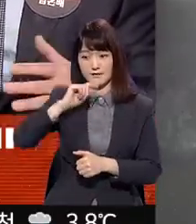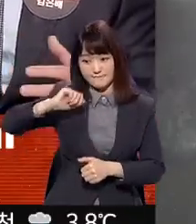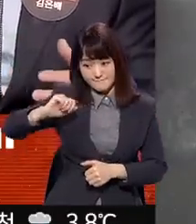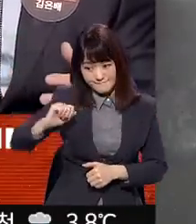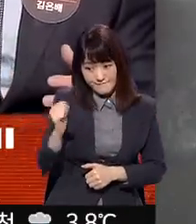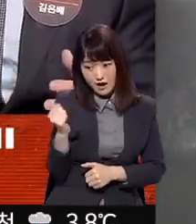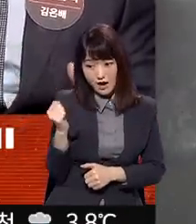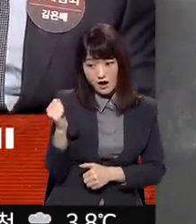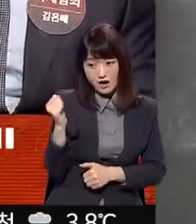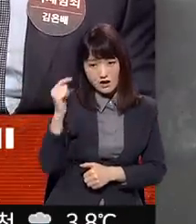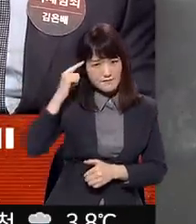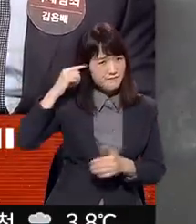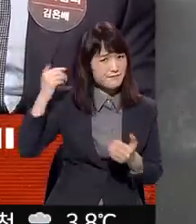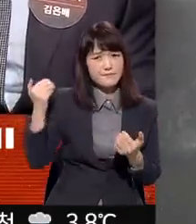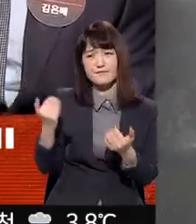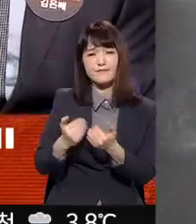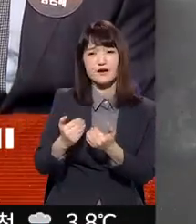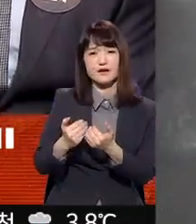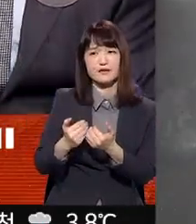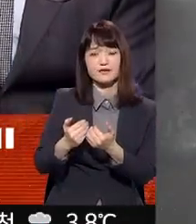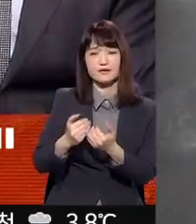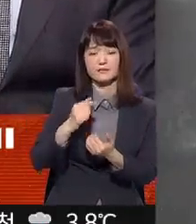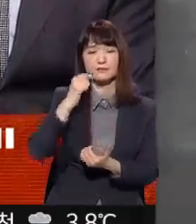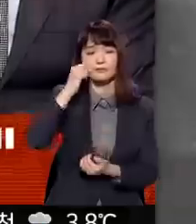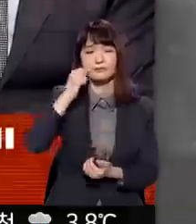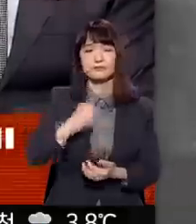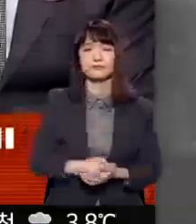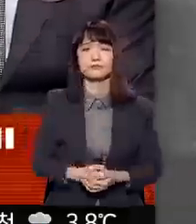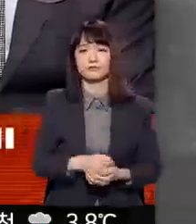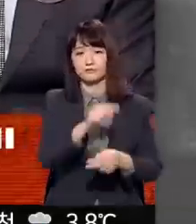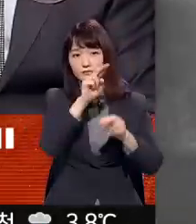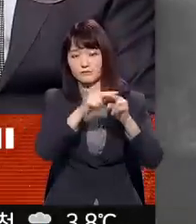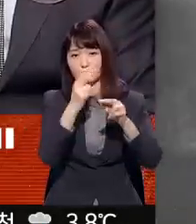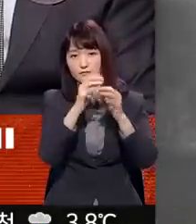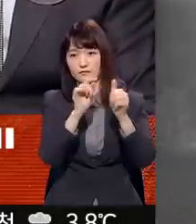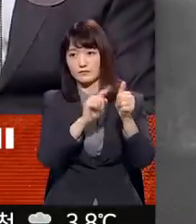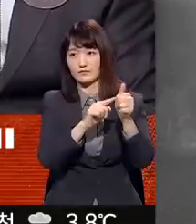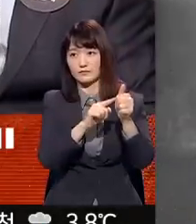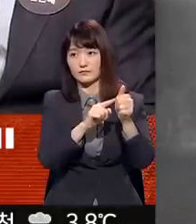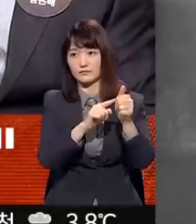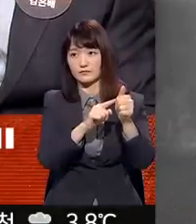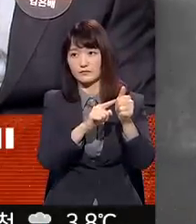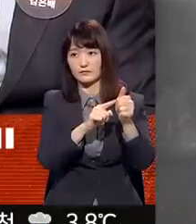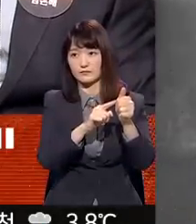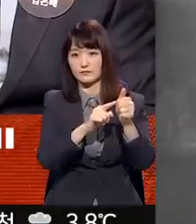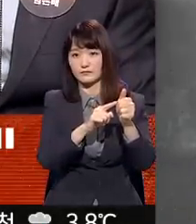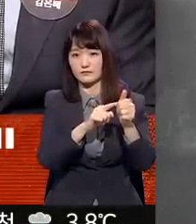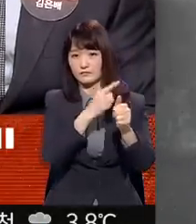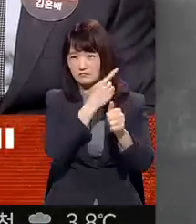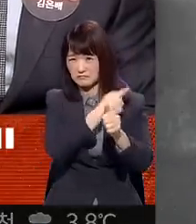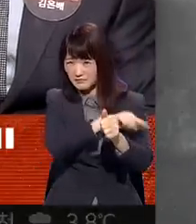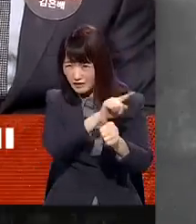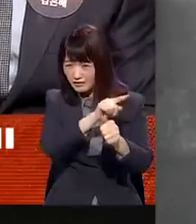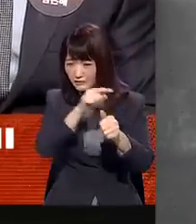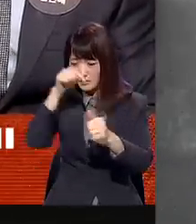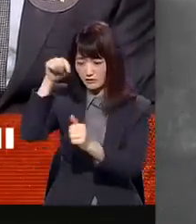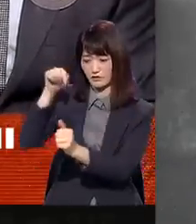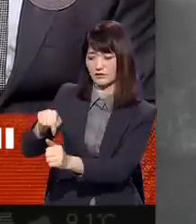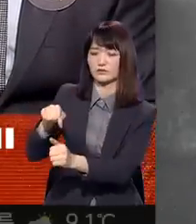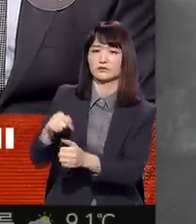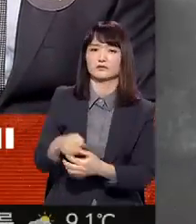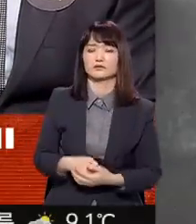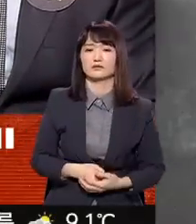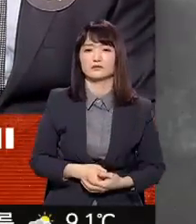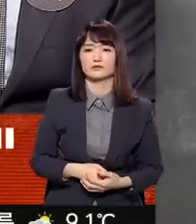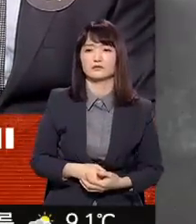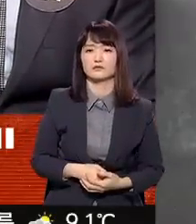거기에 반론할 수가 없는 상태인 거죠. 그러면은 이 상사는 사실은 상사에 자기 없는 사람인데 불구하고 이렇게 지시를 했던 거죠. 그리고